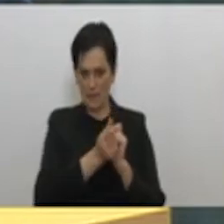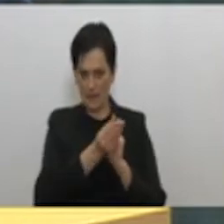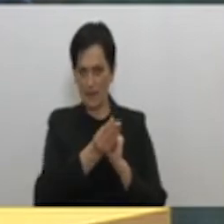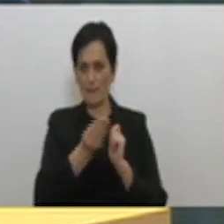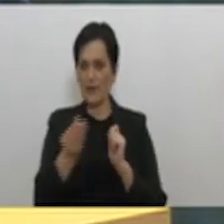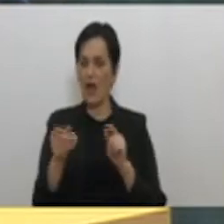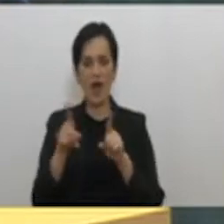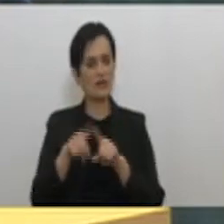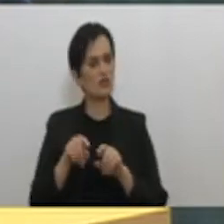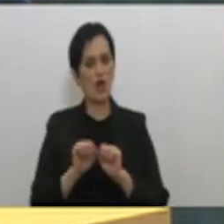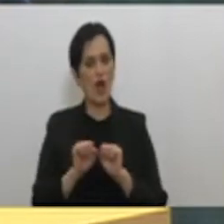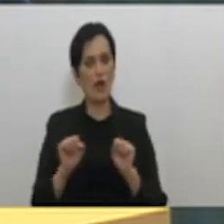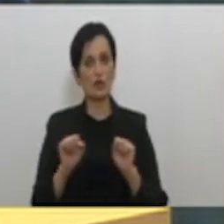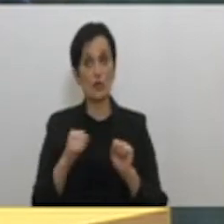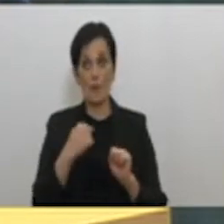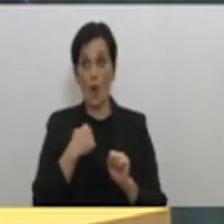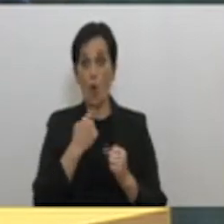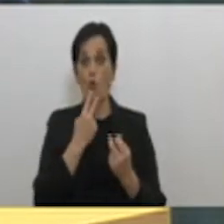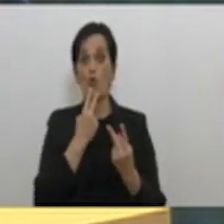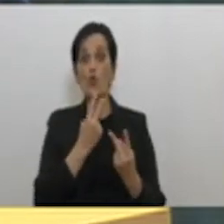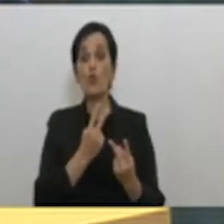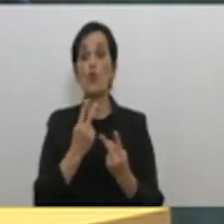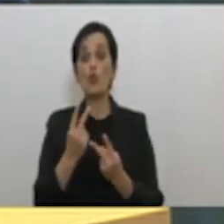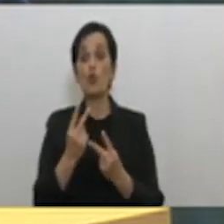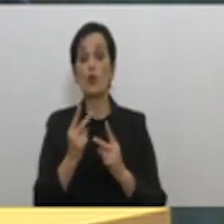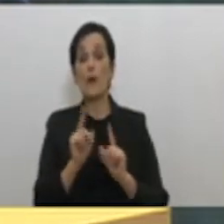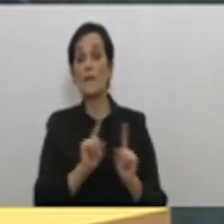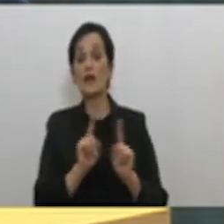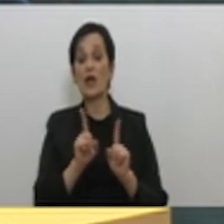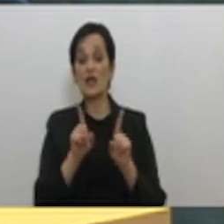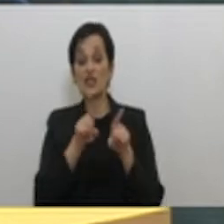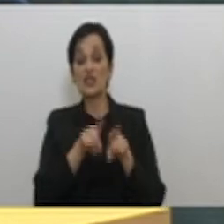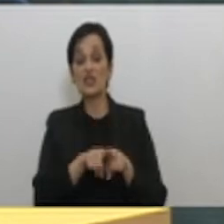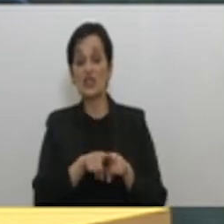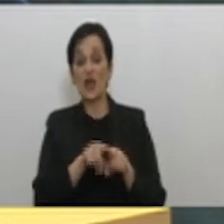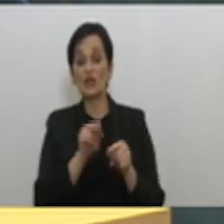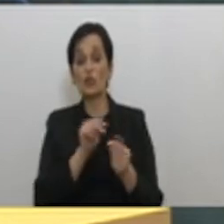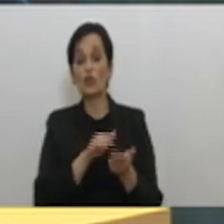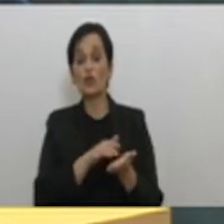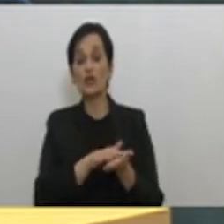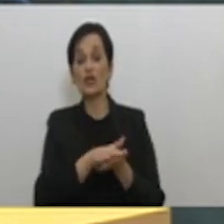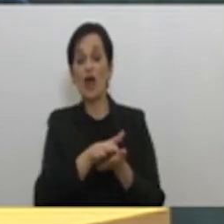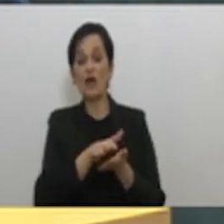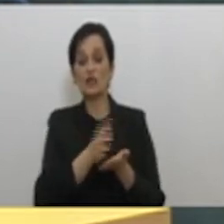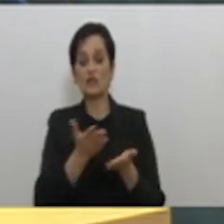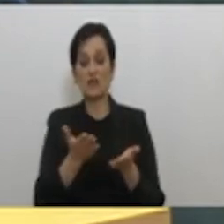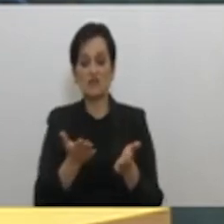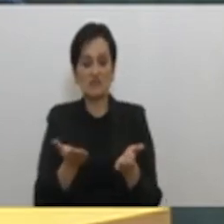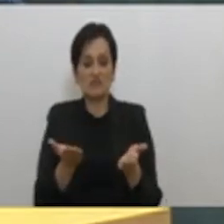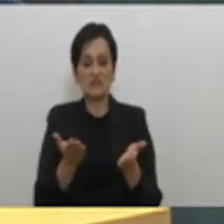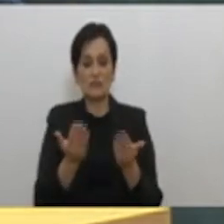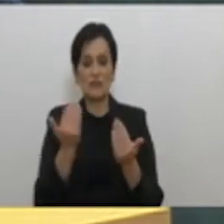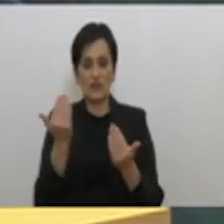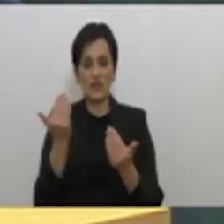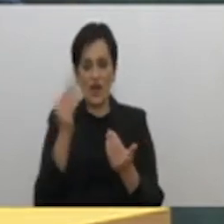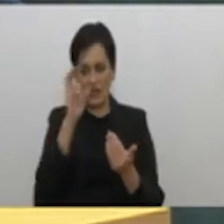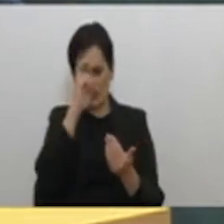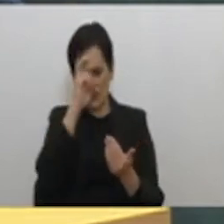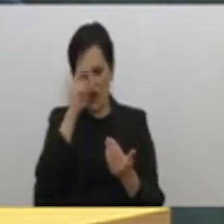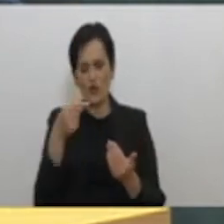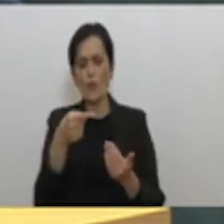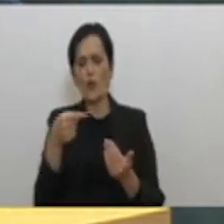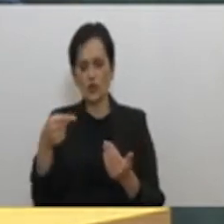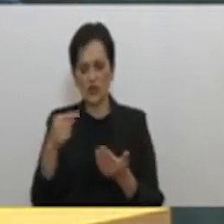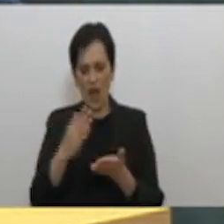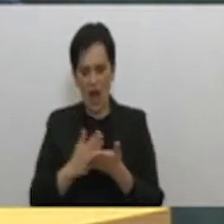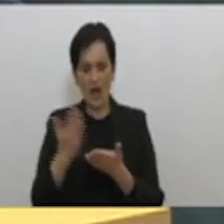și ele, ba, ea. Mero, ucure, braga, cep, schanda, haniset, raga, ca și harge, ba, ispuli, dar raga, ci se caie, se tucă, nimta, robiș, naclia, ar ca ulat, tu ira,